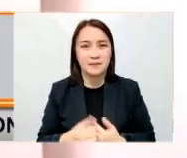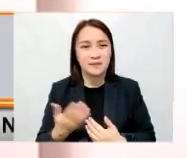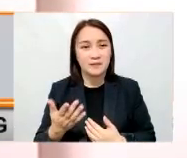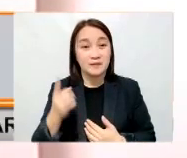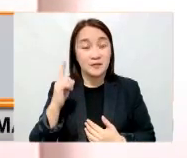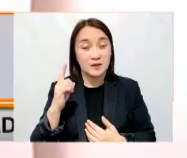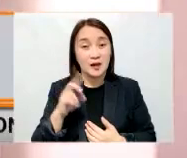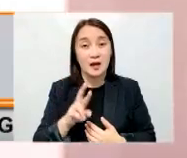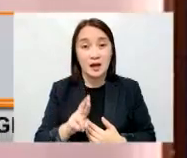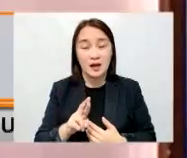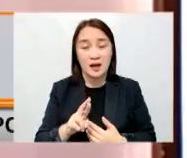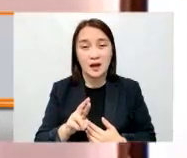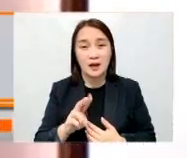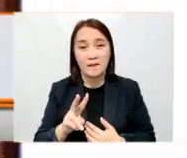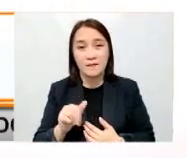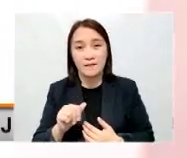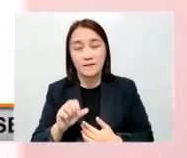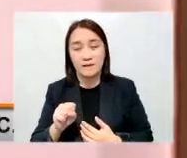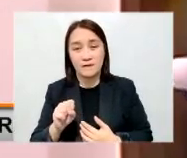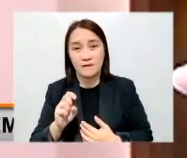officer in charge ng DOJ habang wala si Remulla.